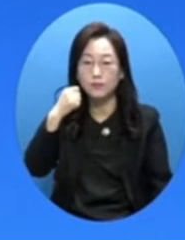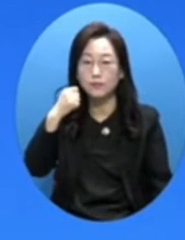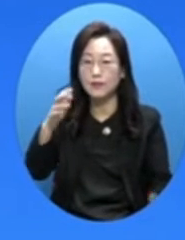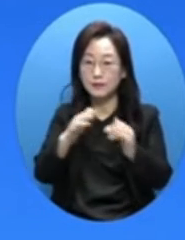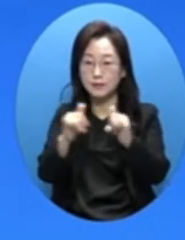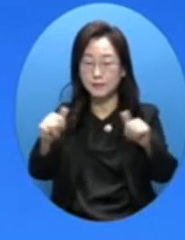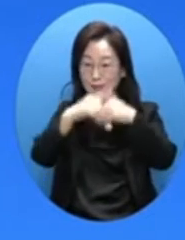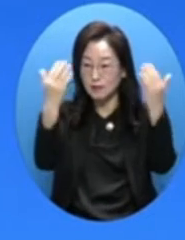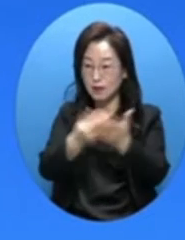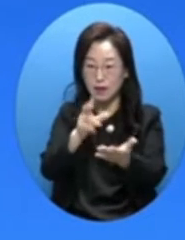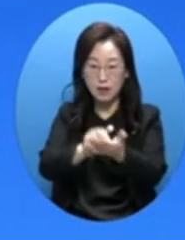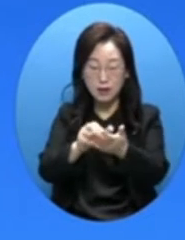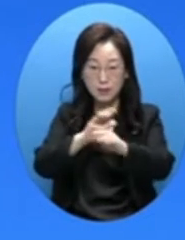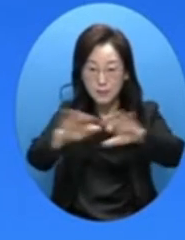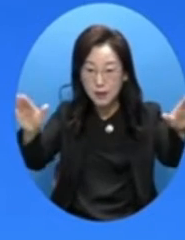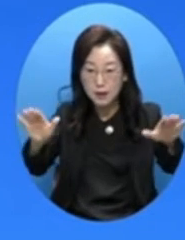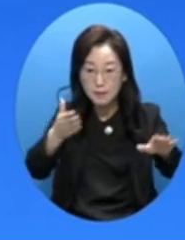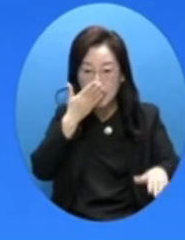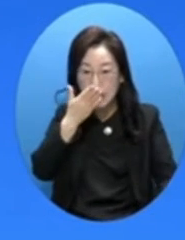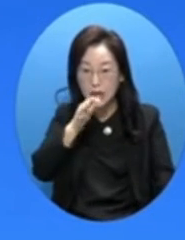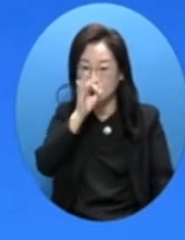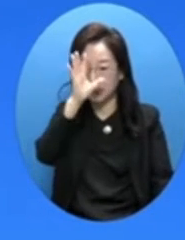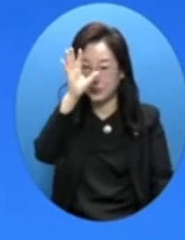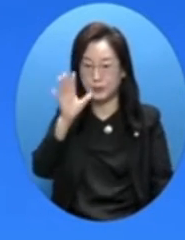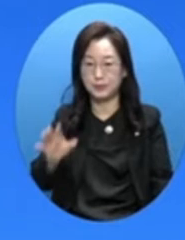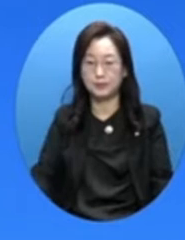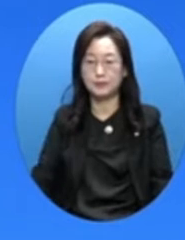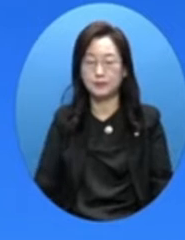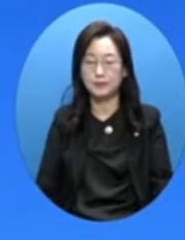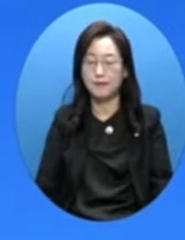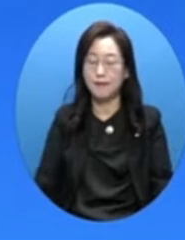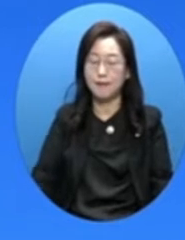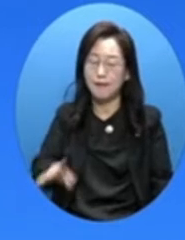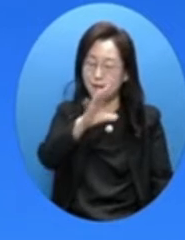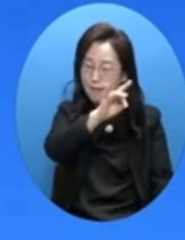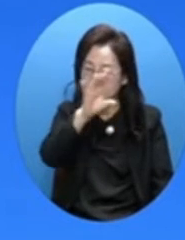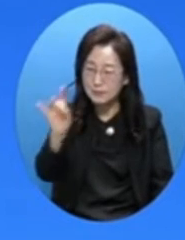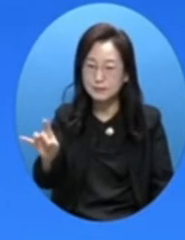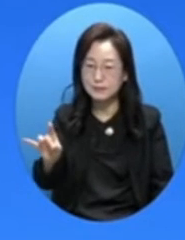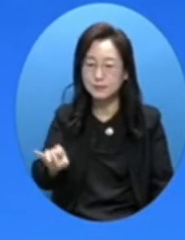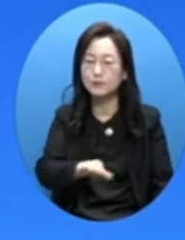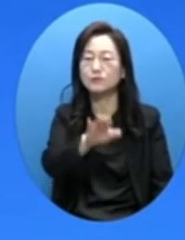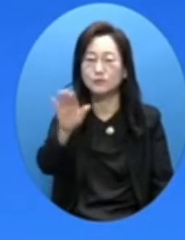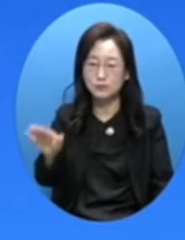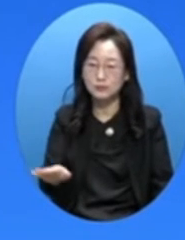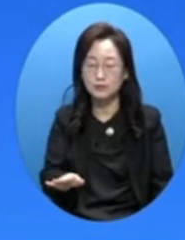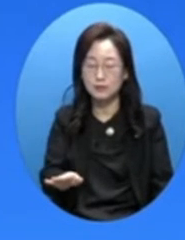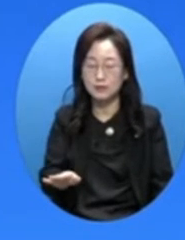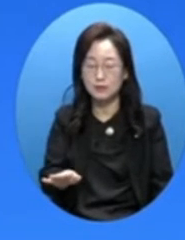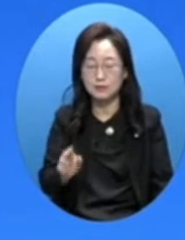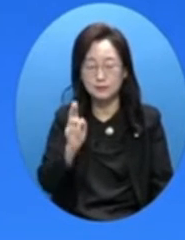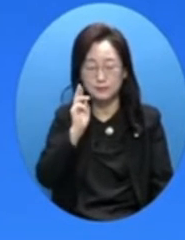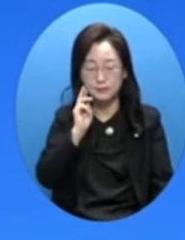사람들이 다 해결해 주지 못합니다. 그래서 때때로 우리는 깊은